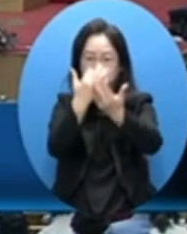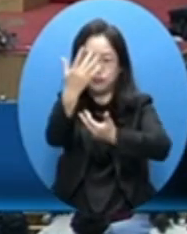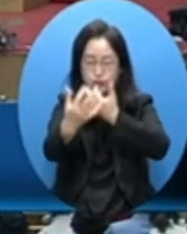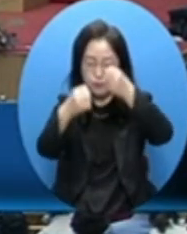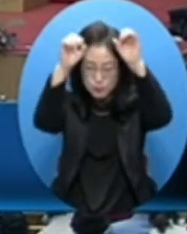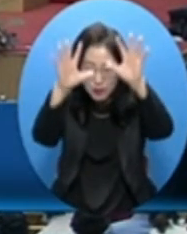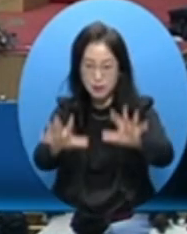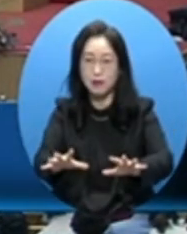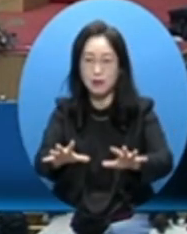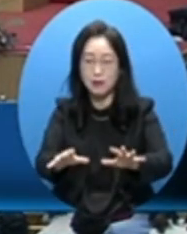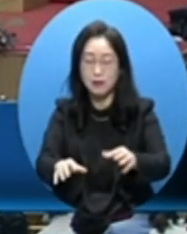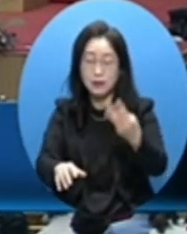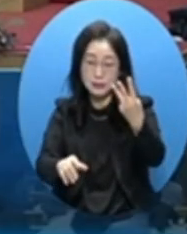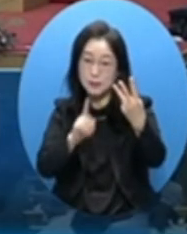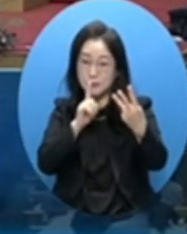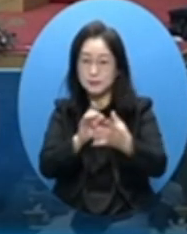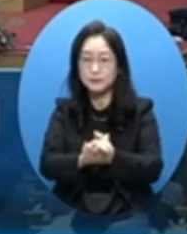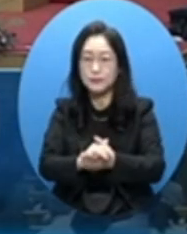성령님한테 3절에